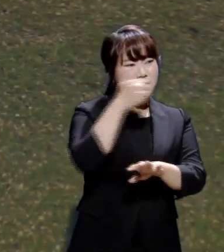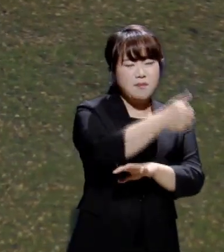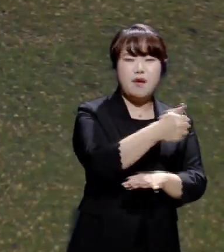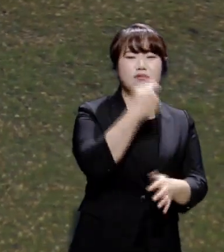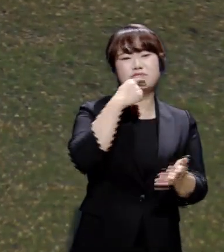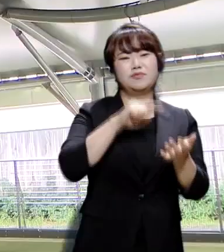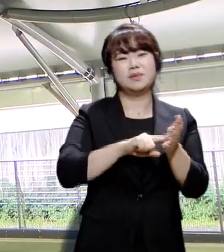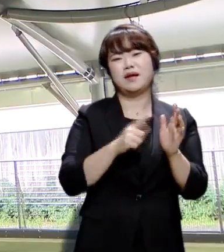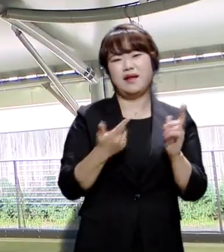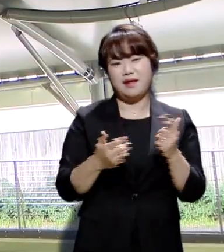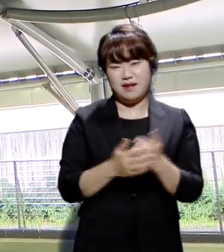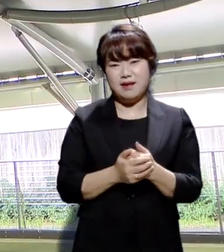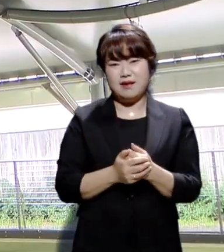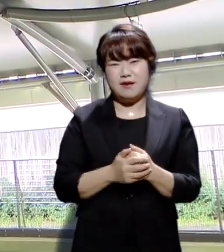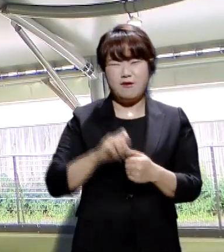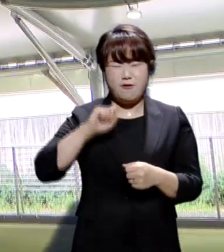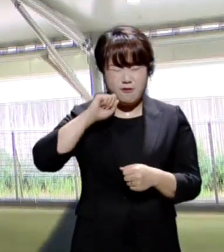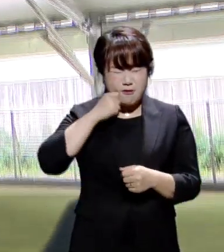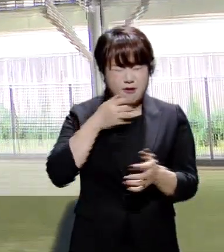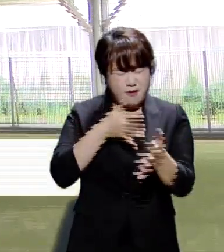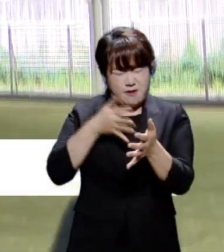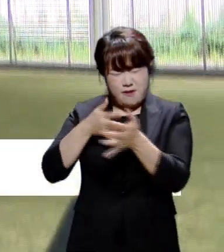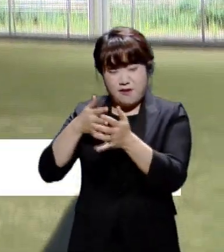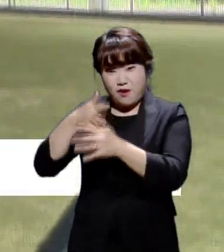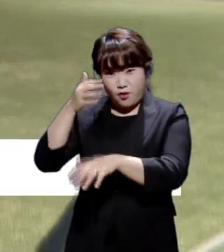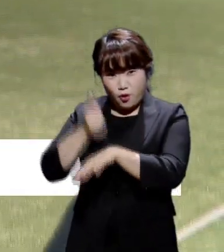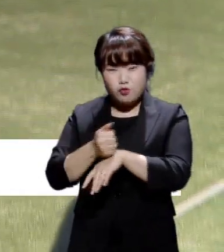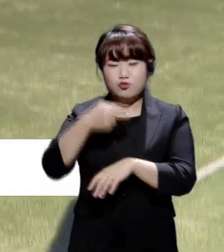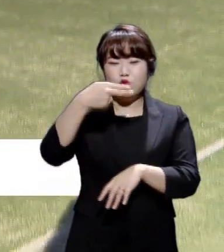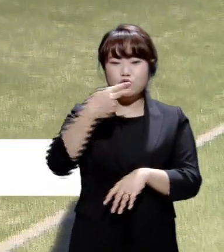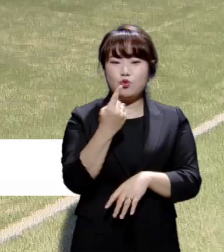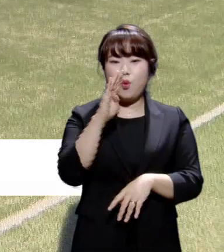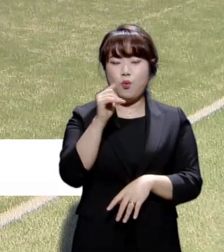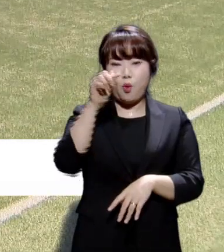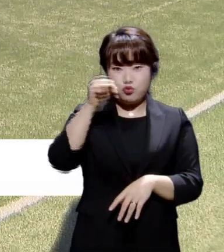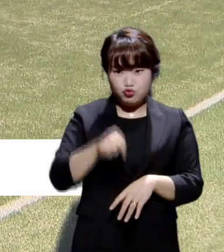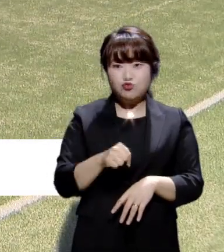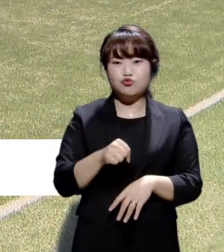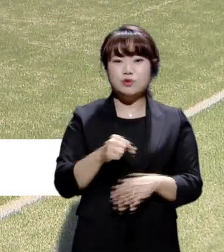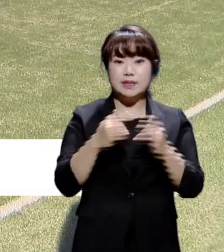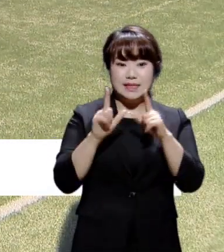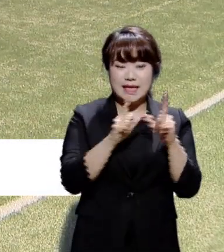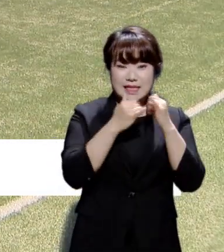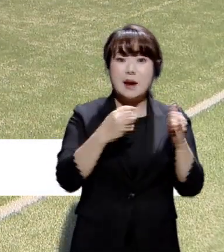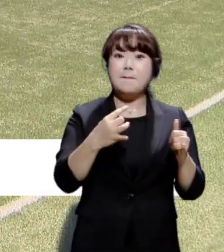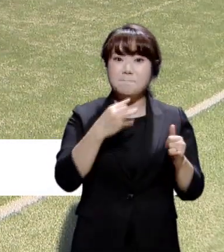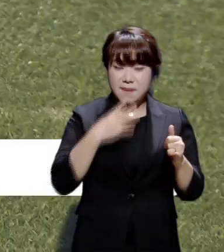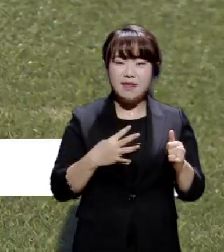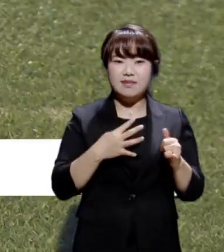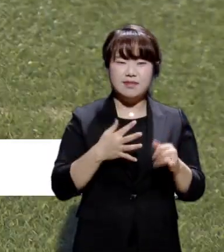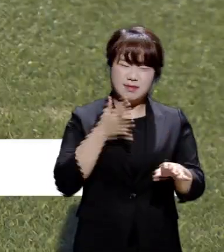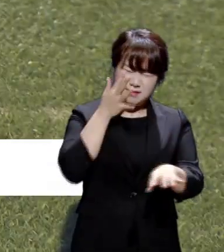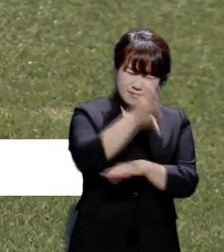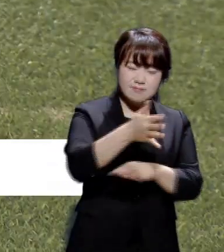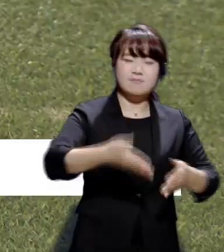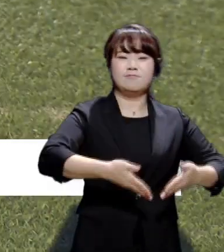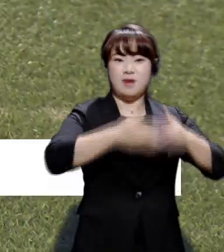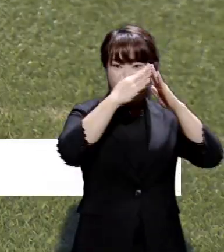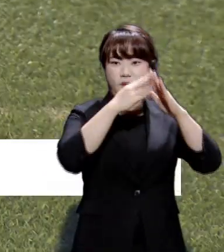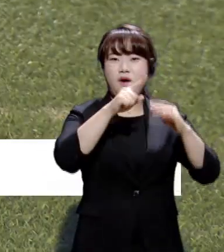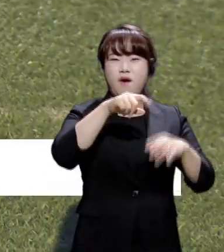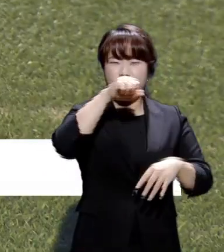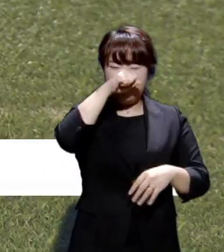않았습니다. 우여곡절 끝에 도봉구 주민만 사용하는 야외 게이트볼장이 들어섰다며 게이트볼장